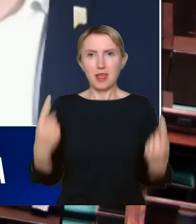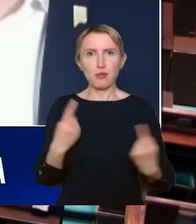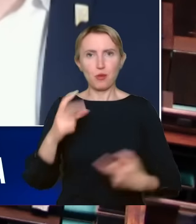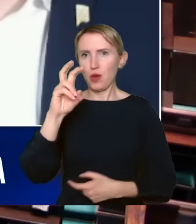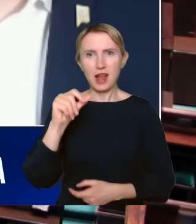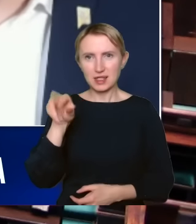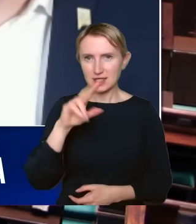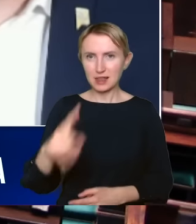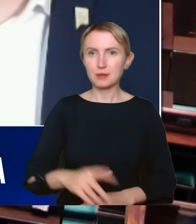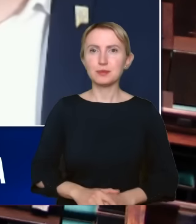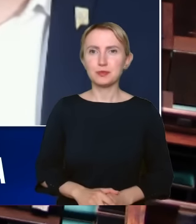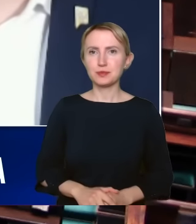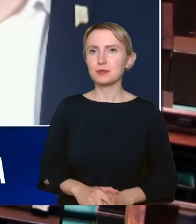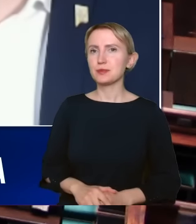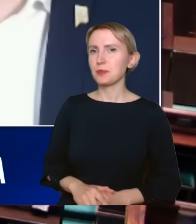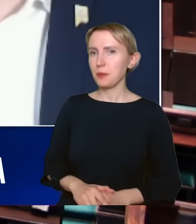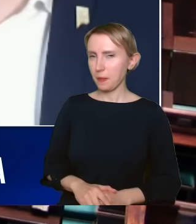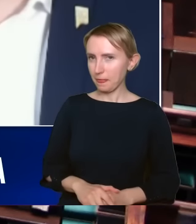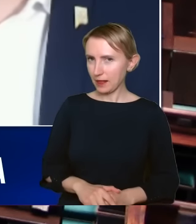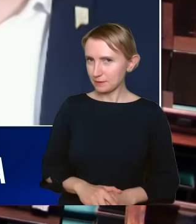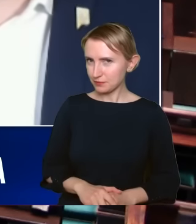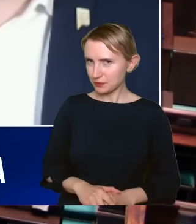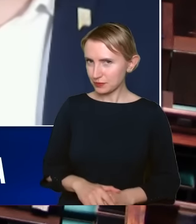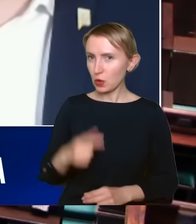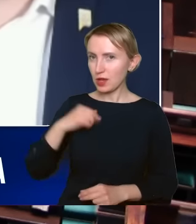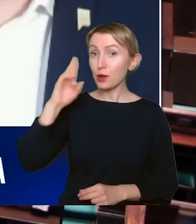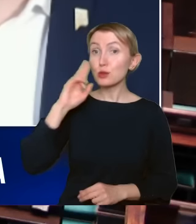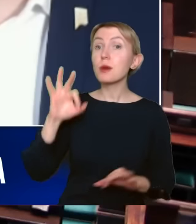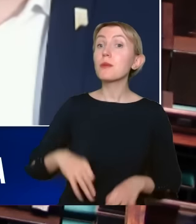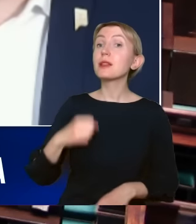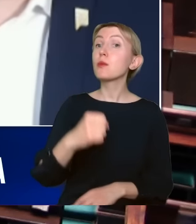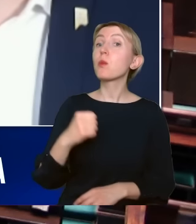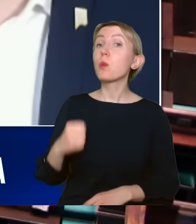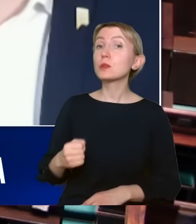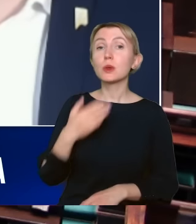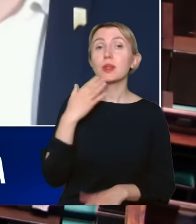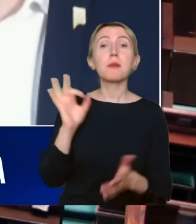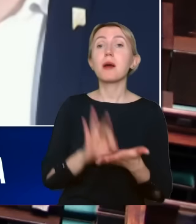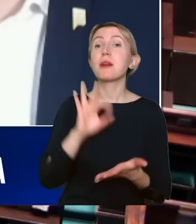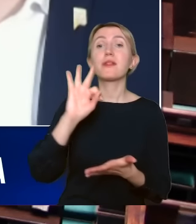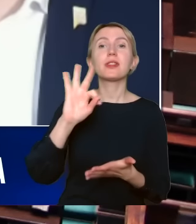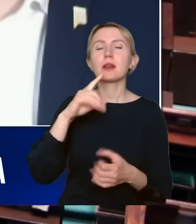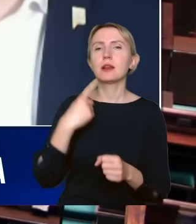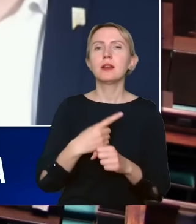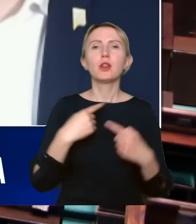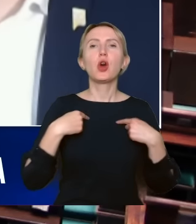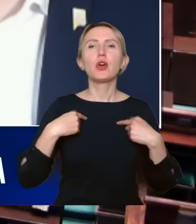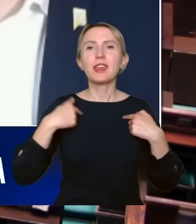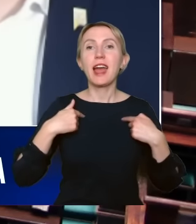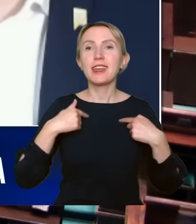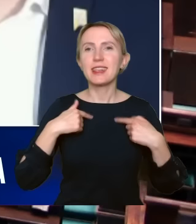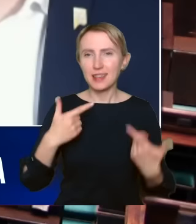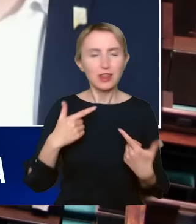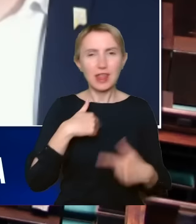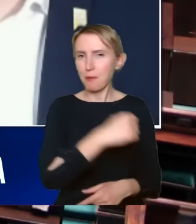hazardu. To w takim razie rozumiem, że pan poseł nie jest pewny swoich słów. I ale nie, to ja, to jest nie pan poseł,